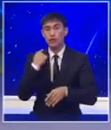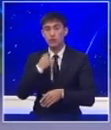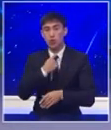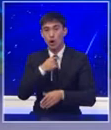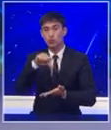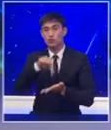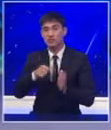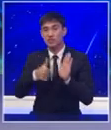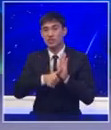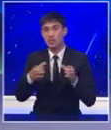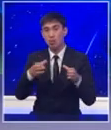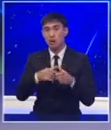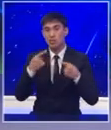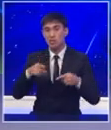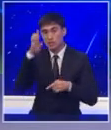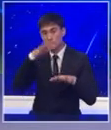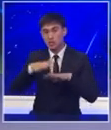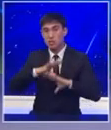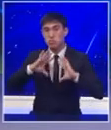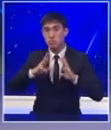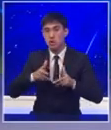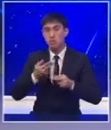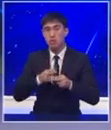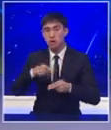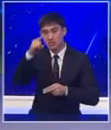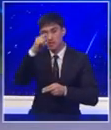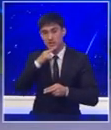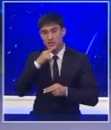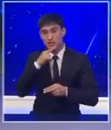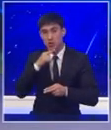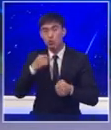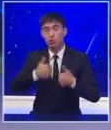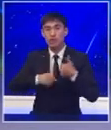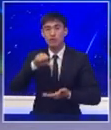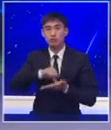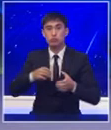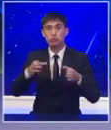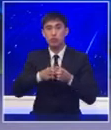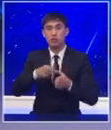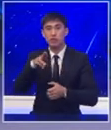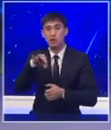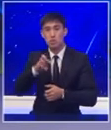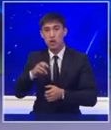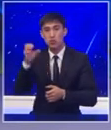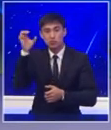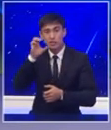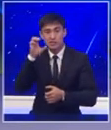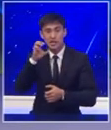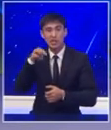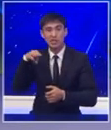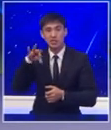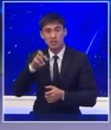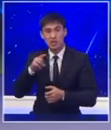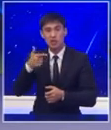Талдыкургане, участвовали 6 команд из разных стран мира. Помимо Казахстана на турнире выступали сборные Тайбэя, Узбекистана,